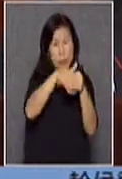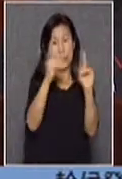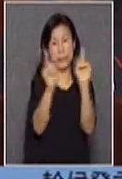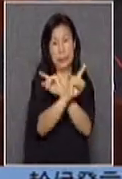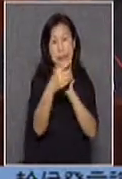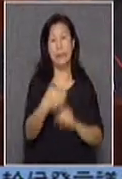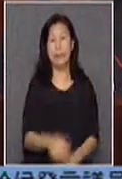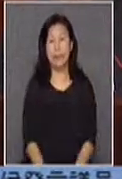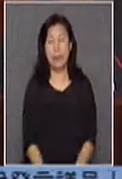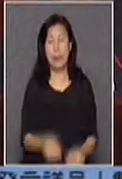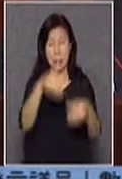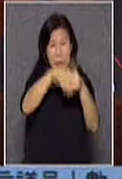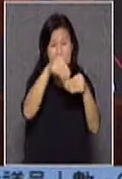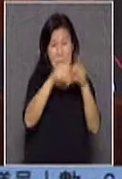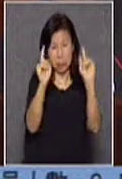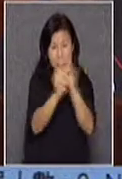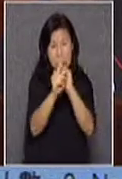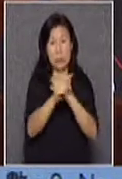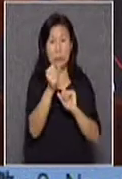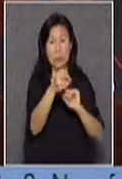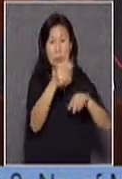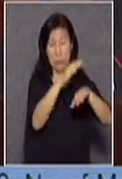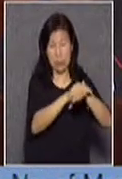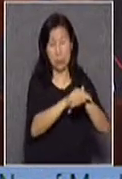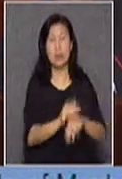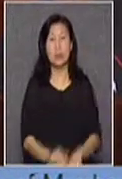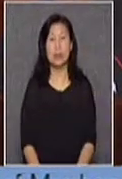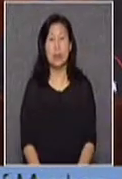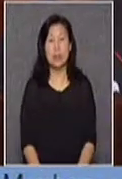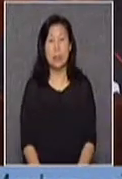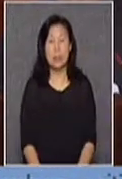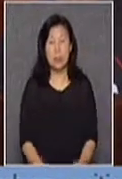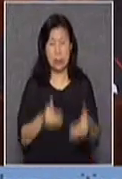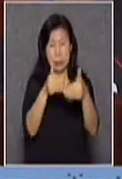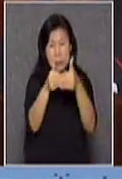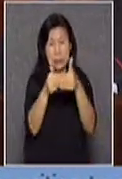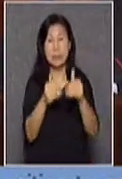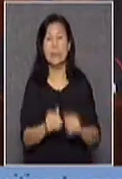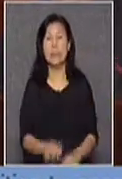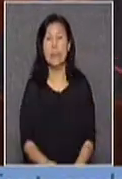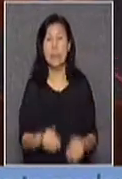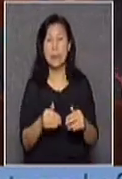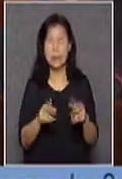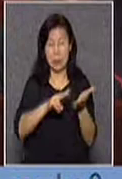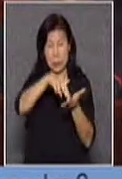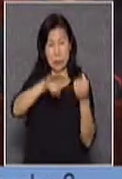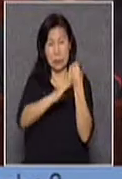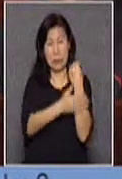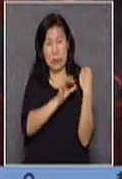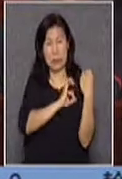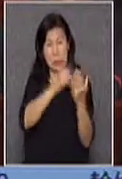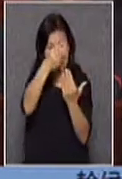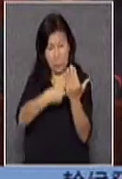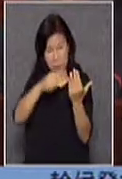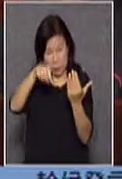咁而這個選舉的代表的存在呢，不但是在近，即是在立法會通過條例之前